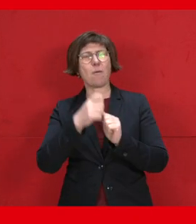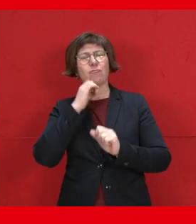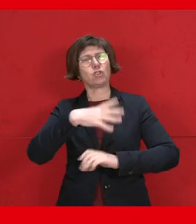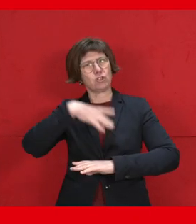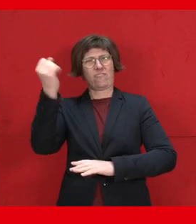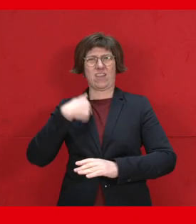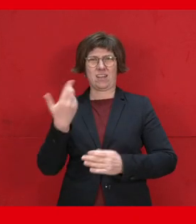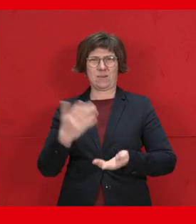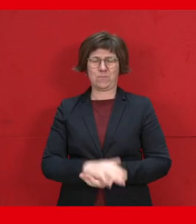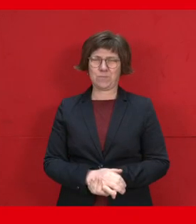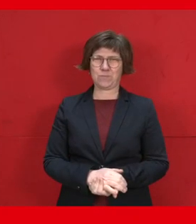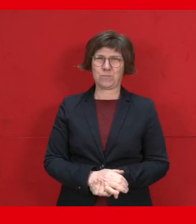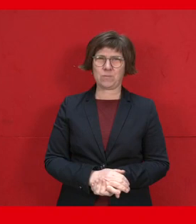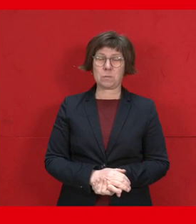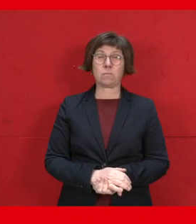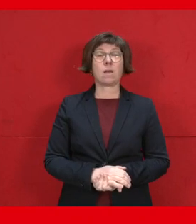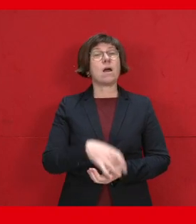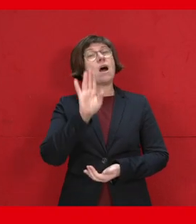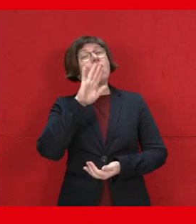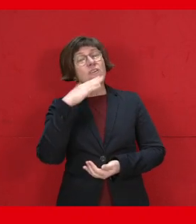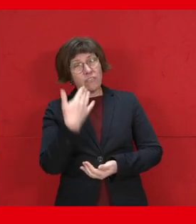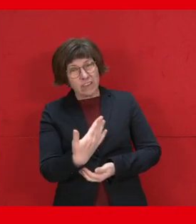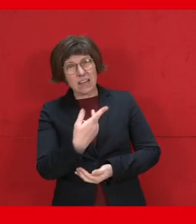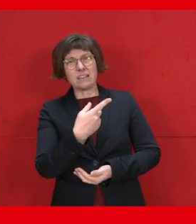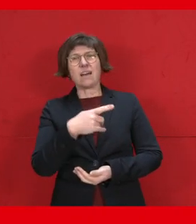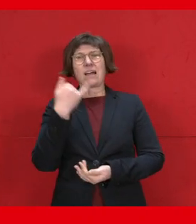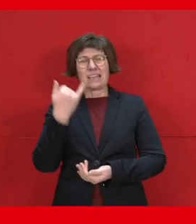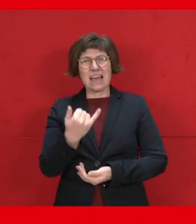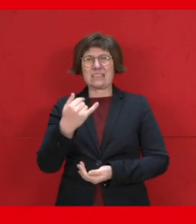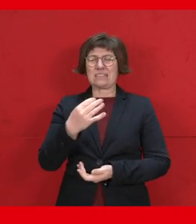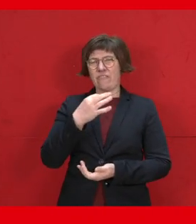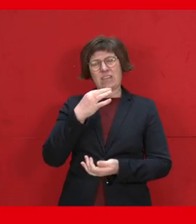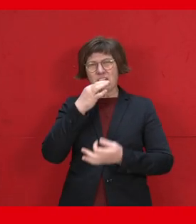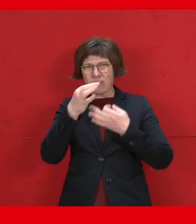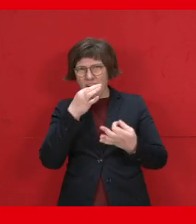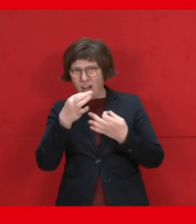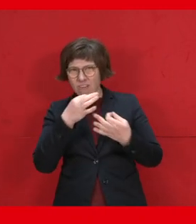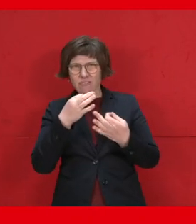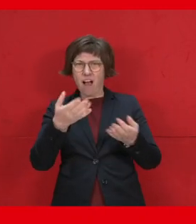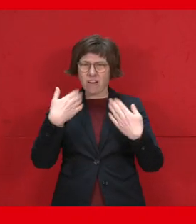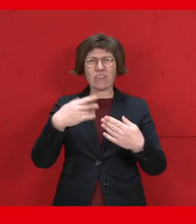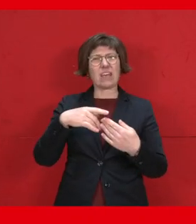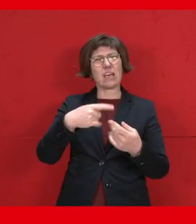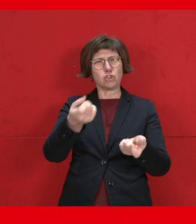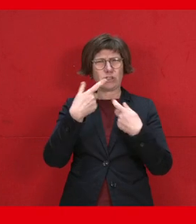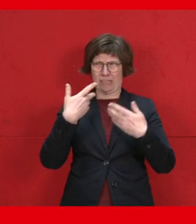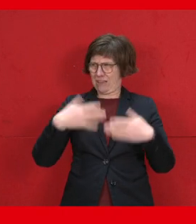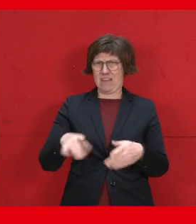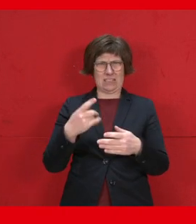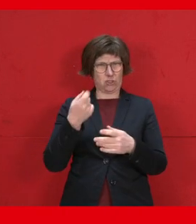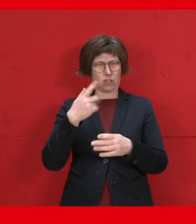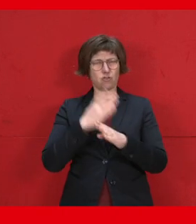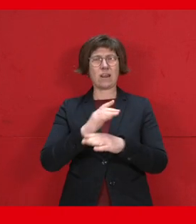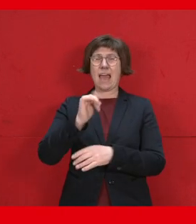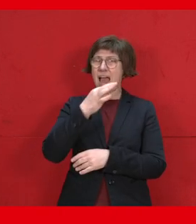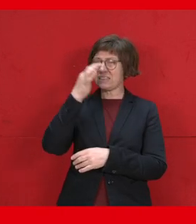Dank. Ja, vielen Dank. Und dann kommen wir jetzt zu Ihren Fragen, die Sie gerade reingeschickt haben. Und zwar